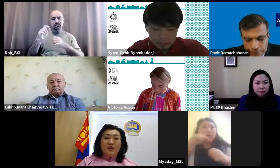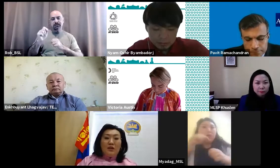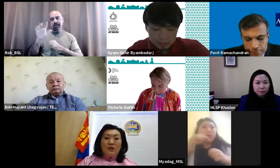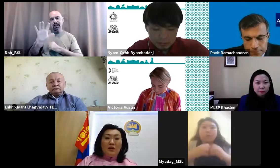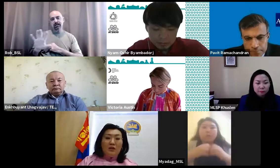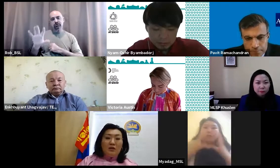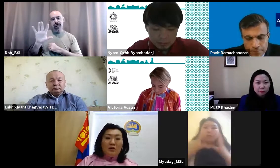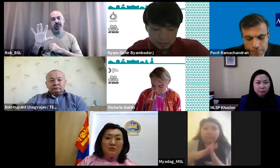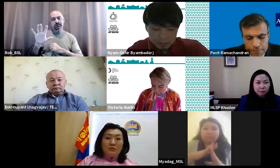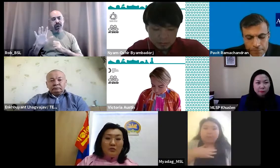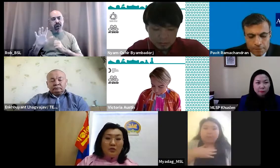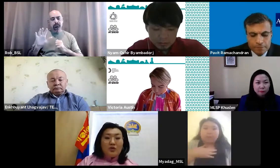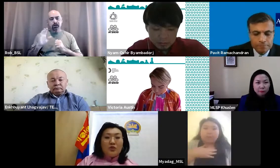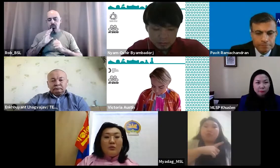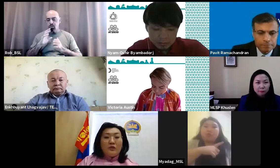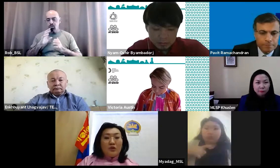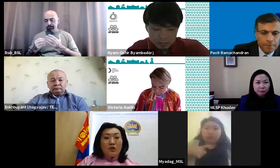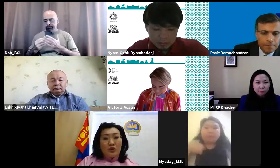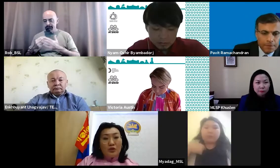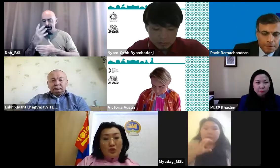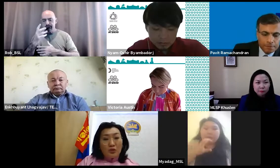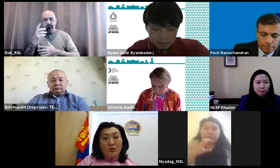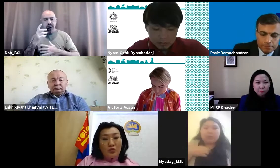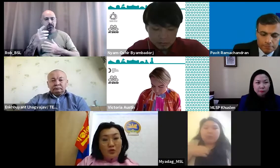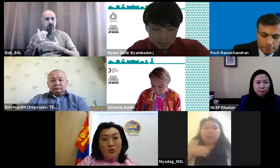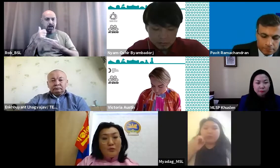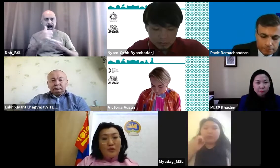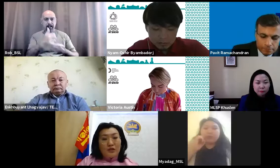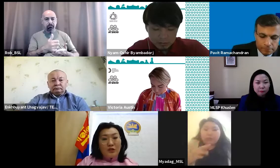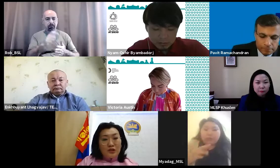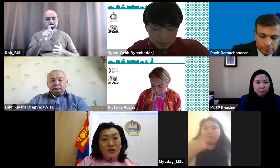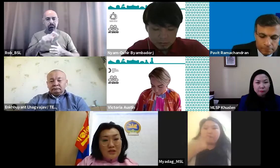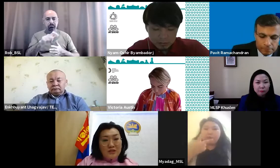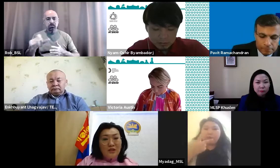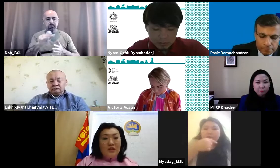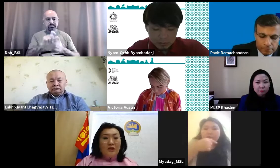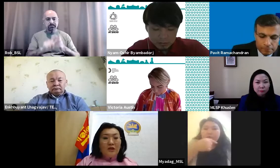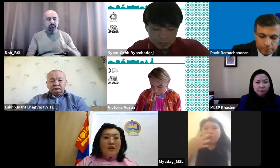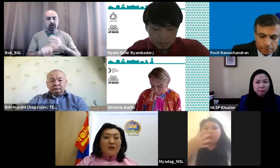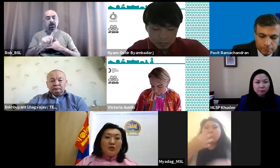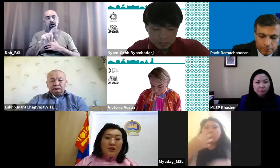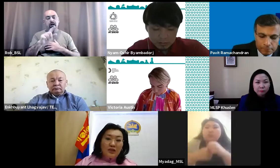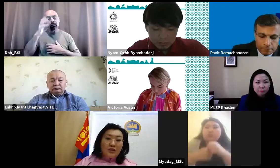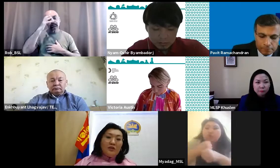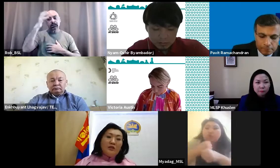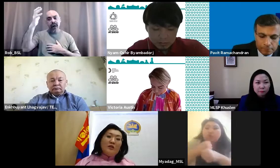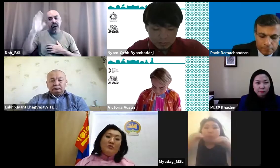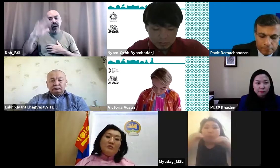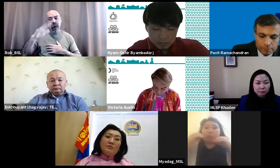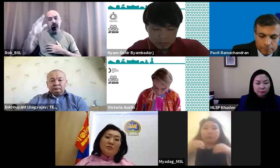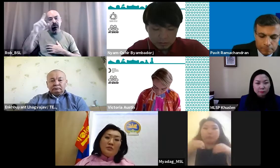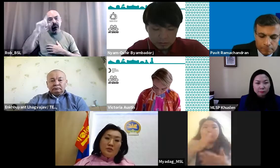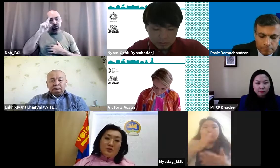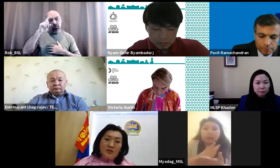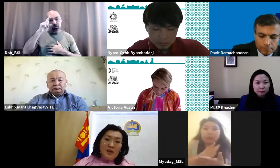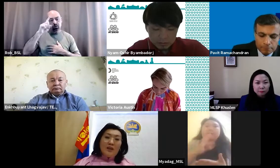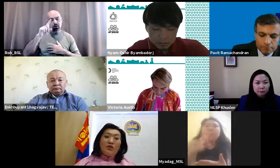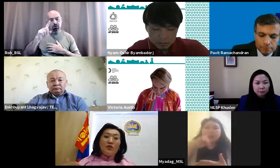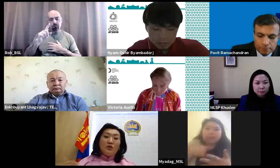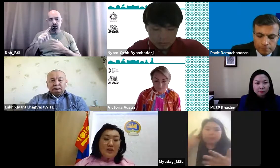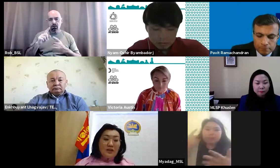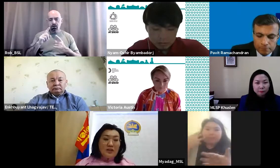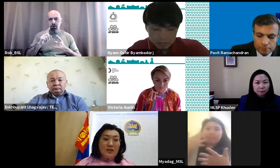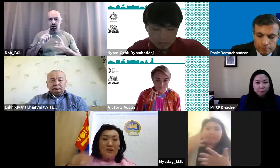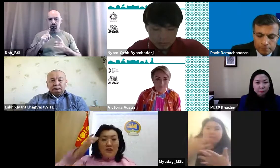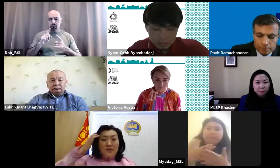их дөнгөж одоо бас 2, 3, 4 жил болж байгаа учраас төдийлөн сайн